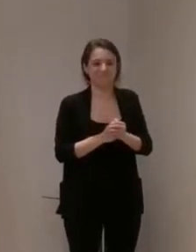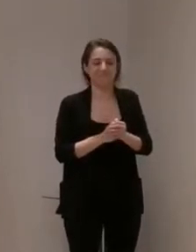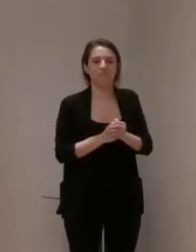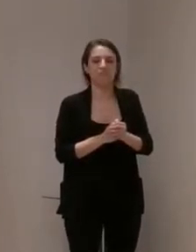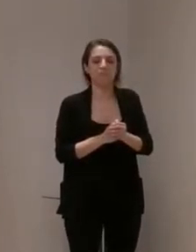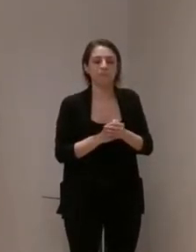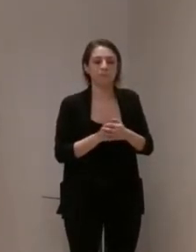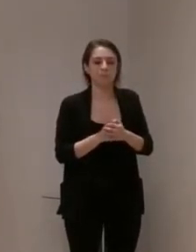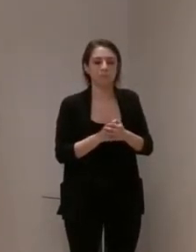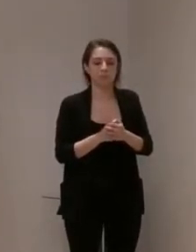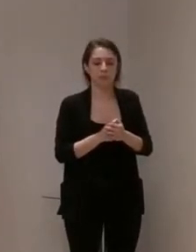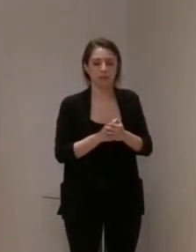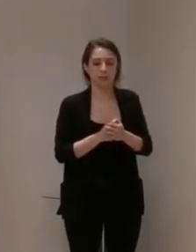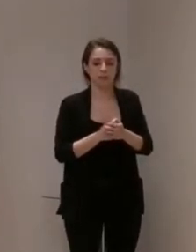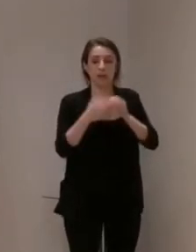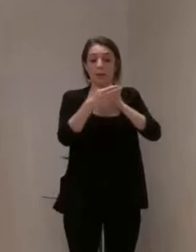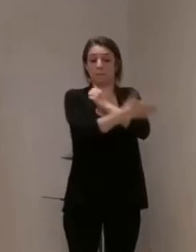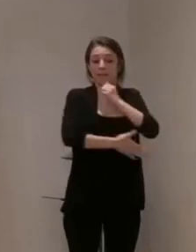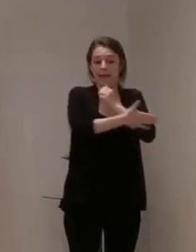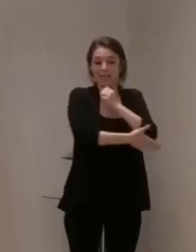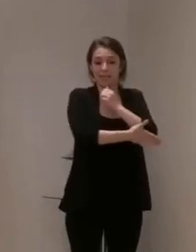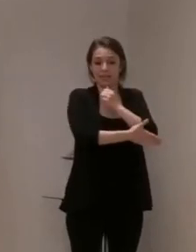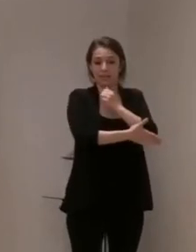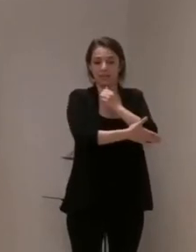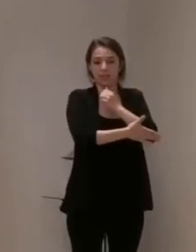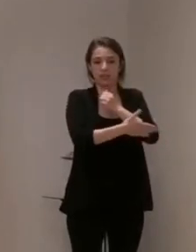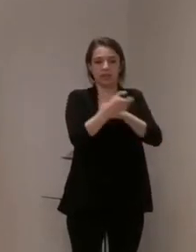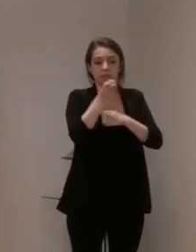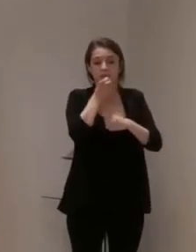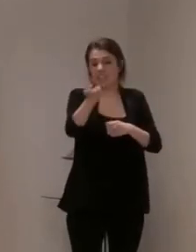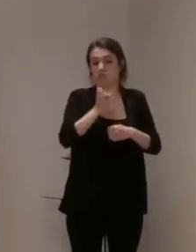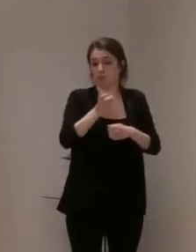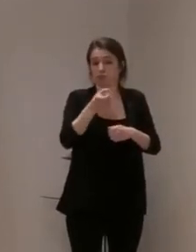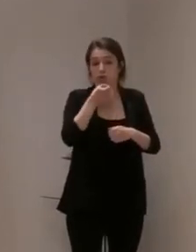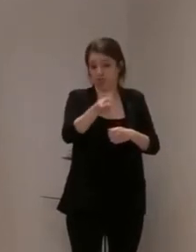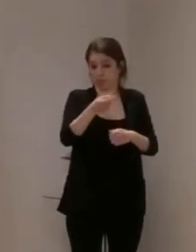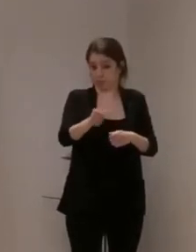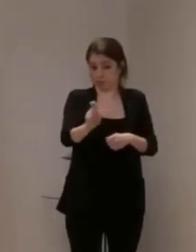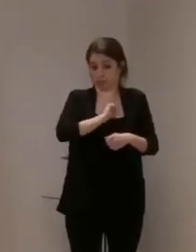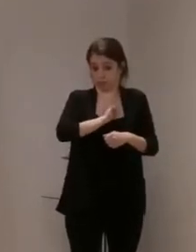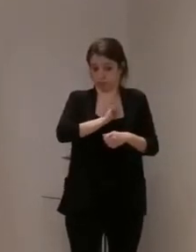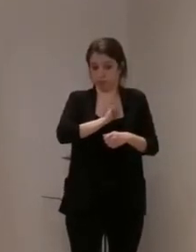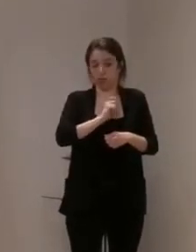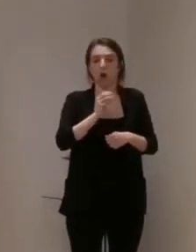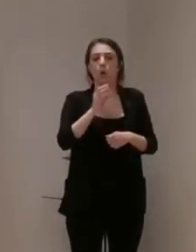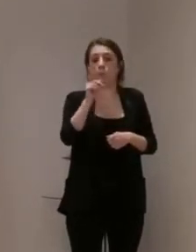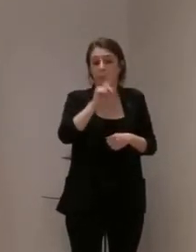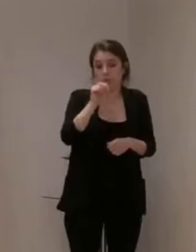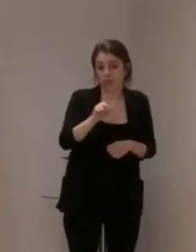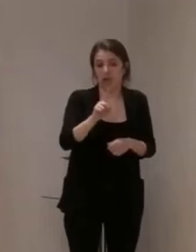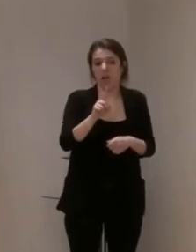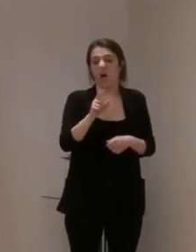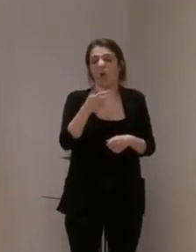Violetana és, són insults, o sigui, eren insults, eren puta,